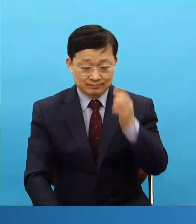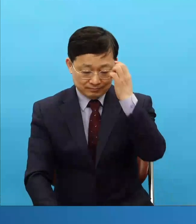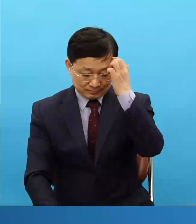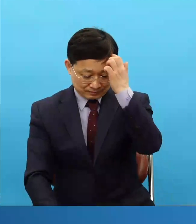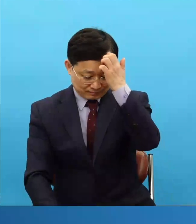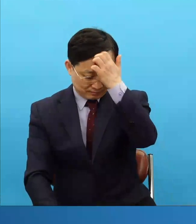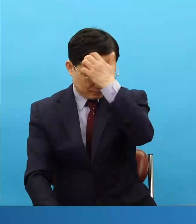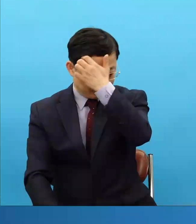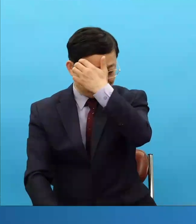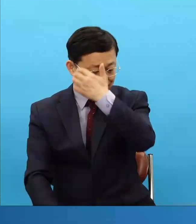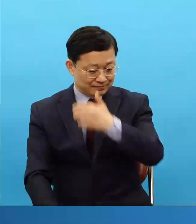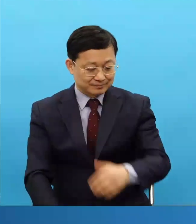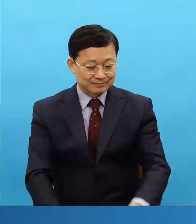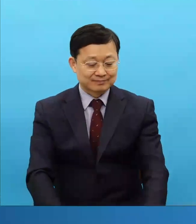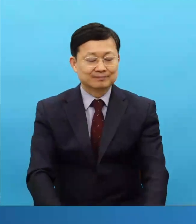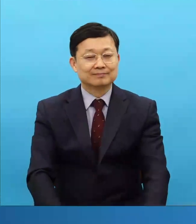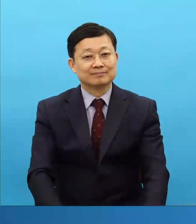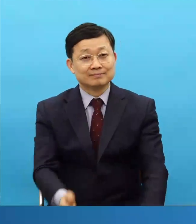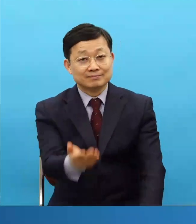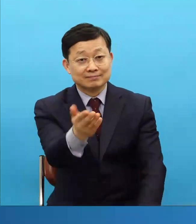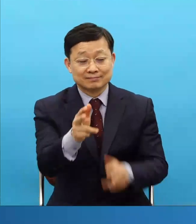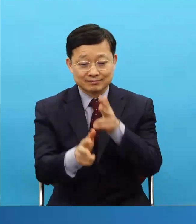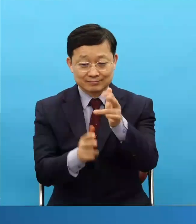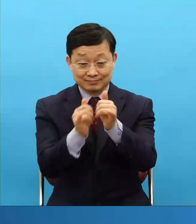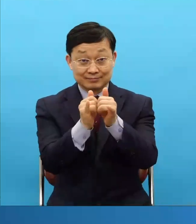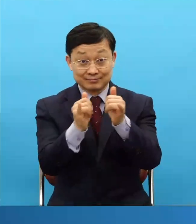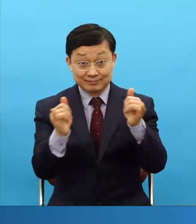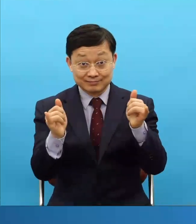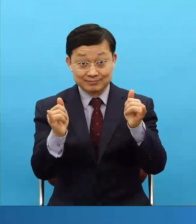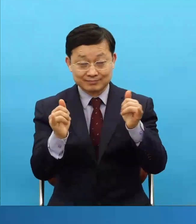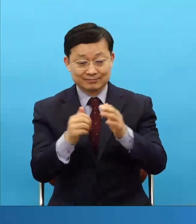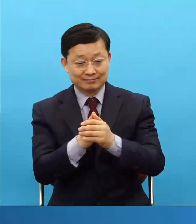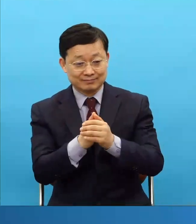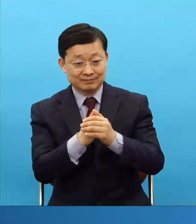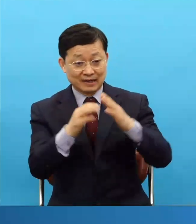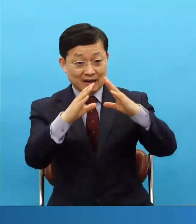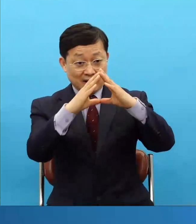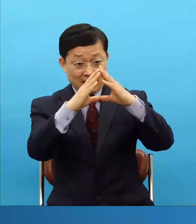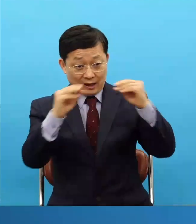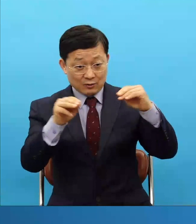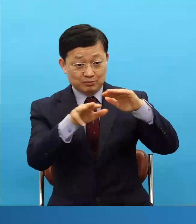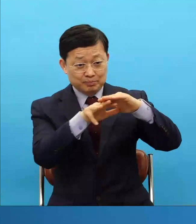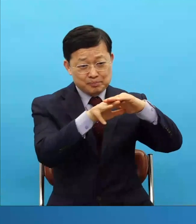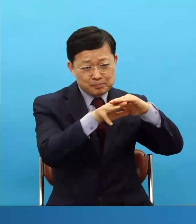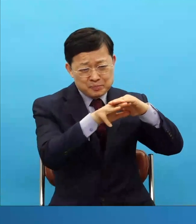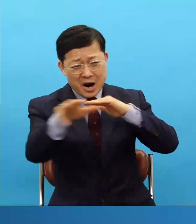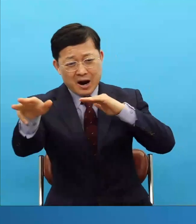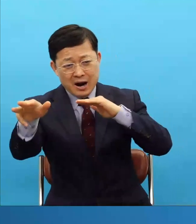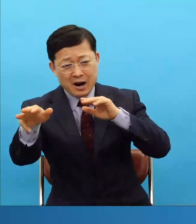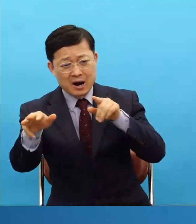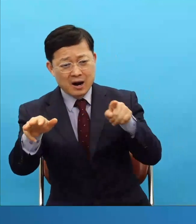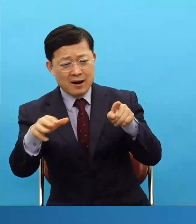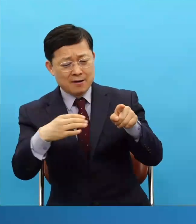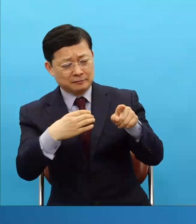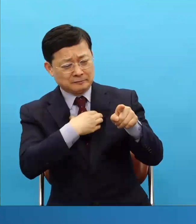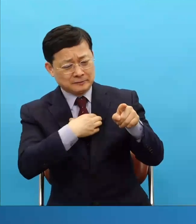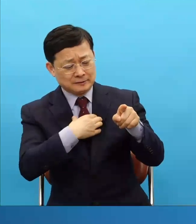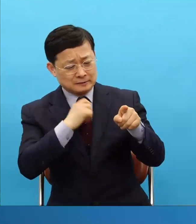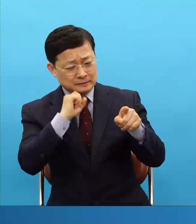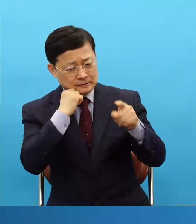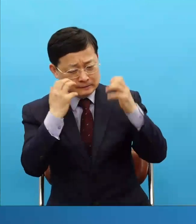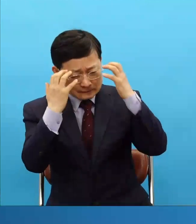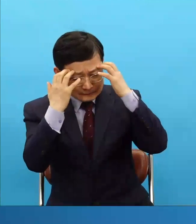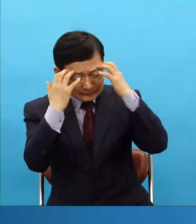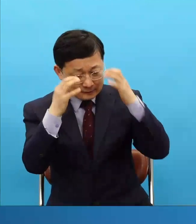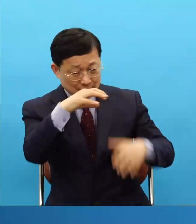이거는 뭡니까? And especially, what is the exodus for our business people? 완전 위기에서 빠져나오는 거 It's 말이죠. escaping from crises. 여기에